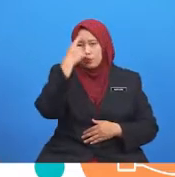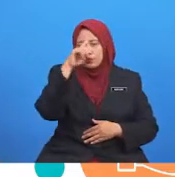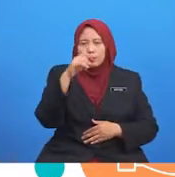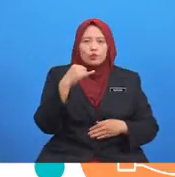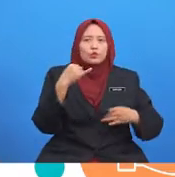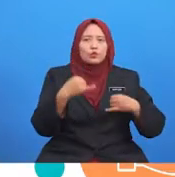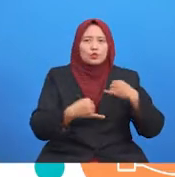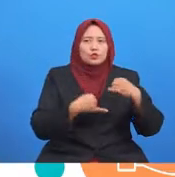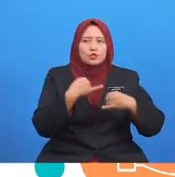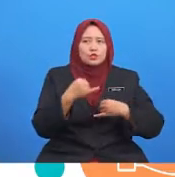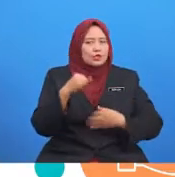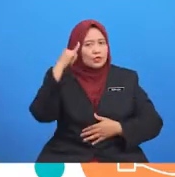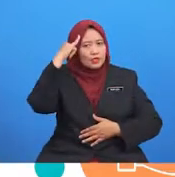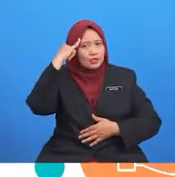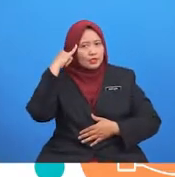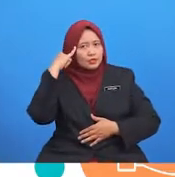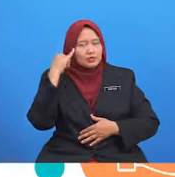idea seterusnya.